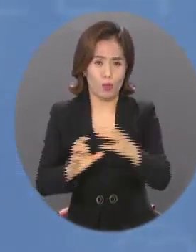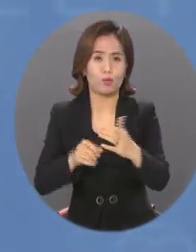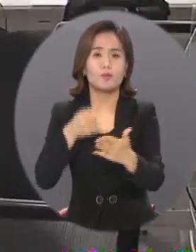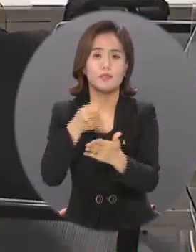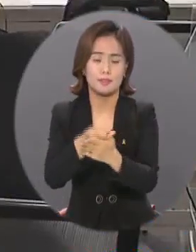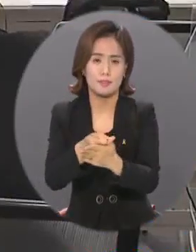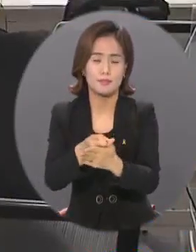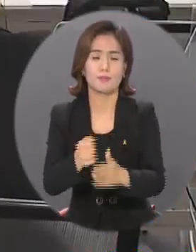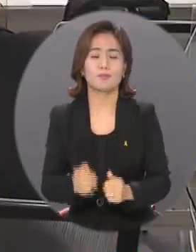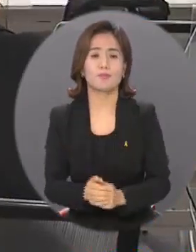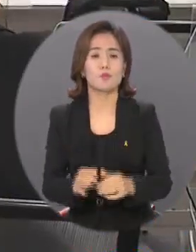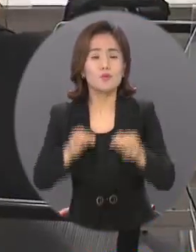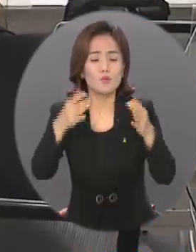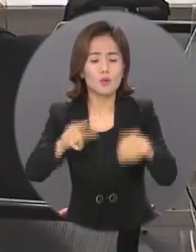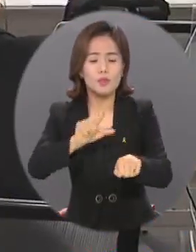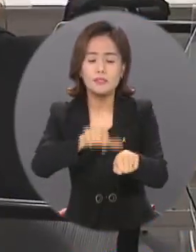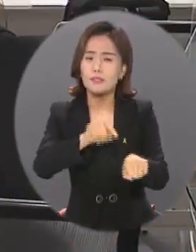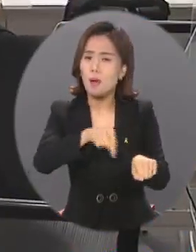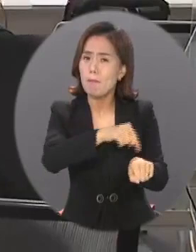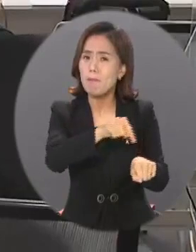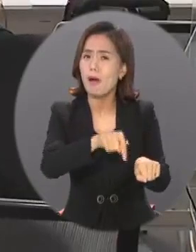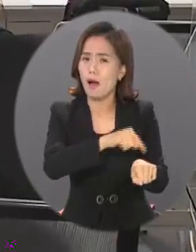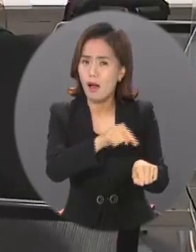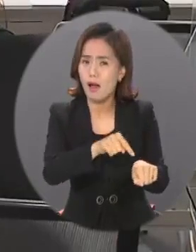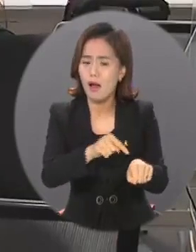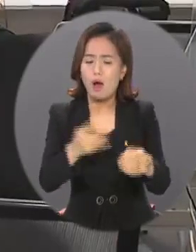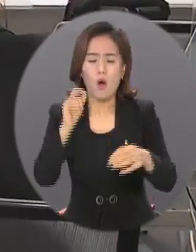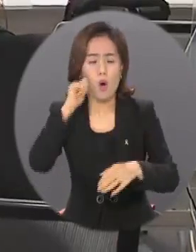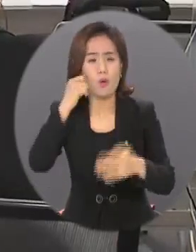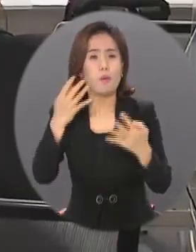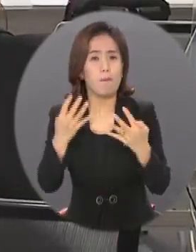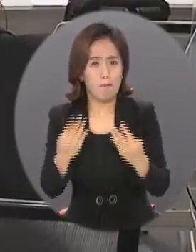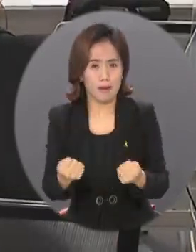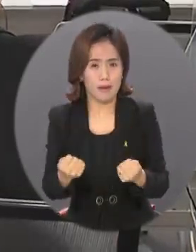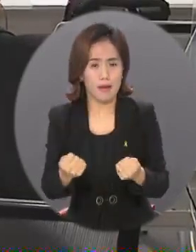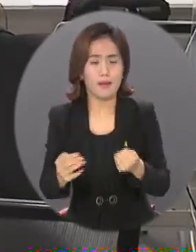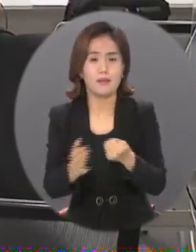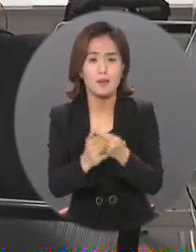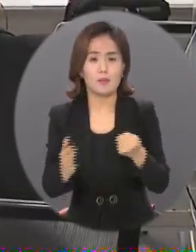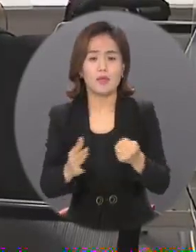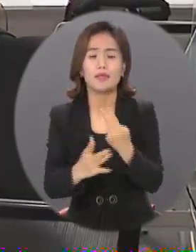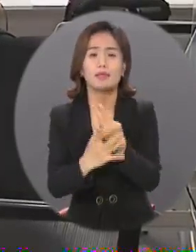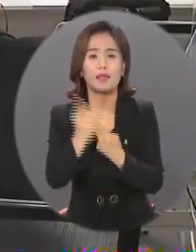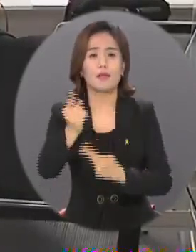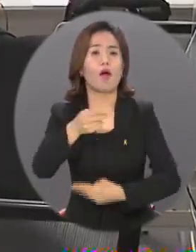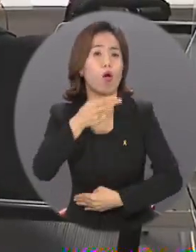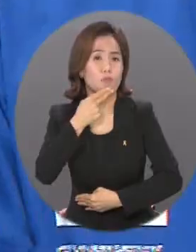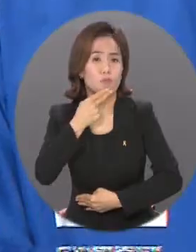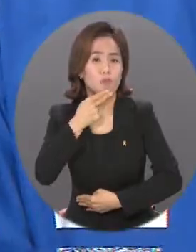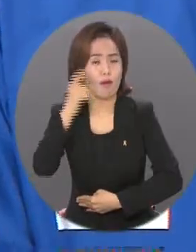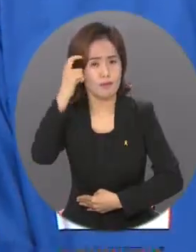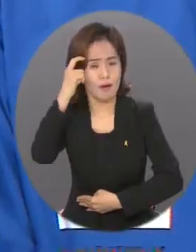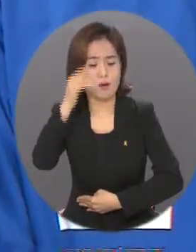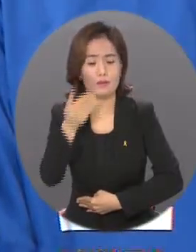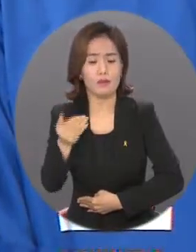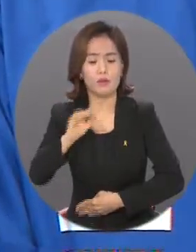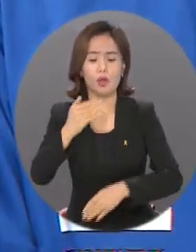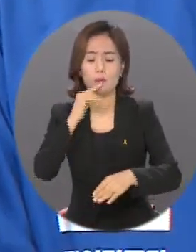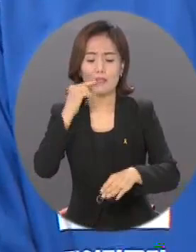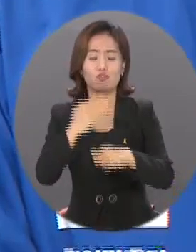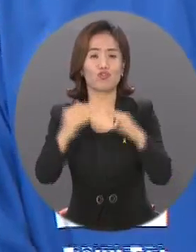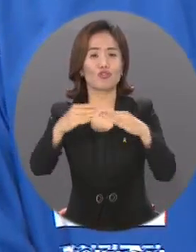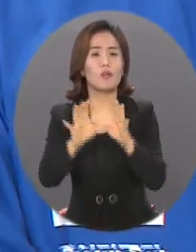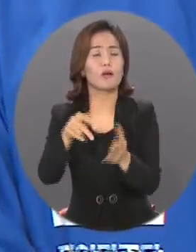했습니다. 그동안 시간도 오래 걸리고 우여곡절도 많았던 만큼 단일화는 없을 것이라고 생각했던